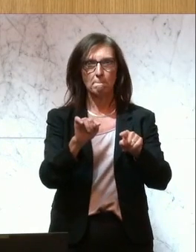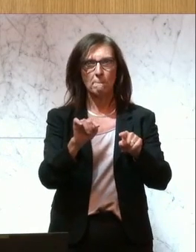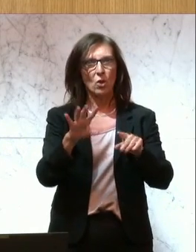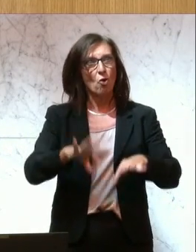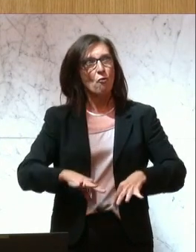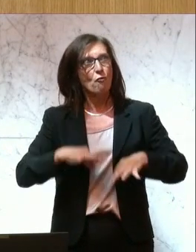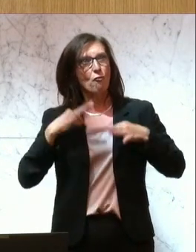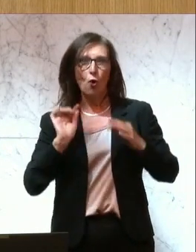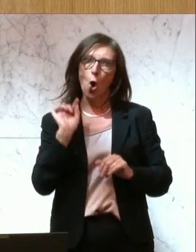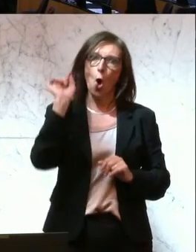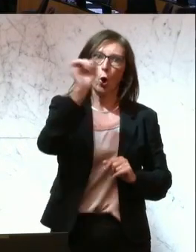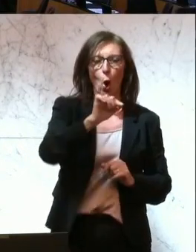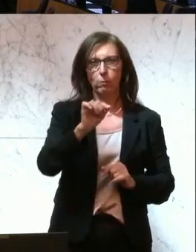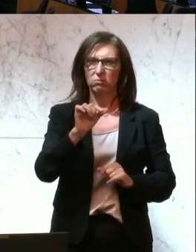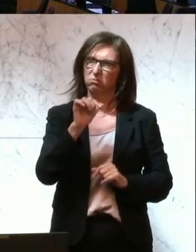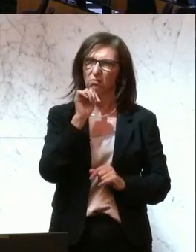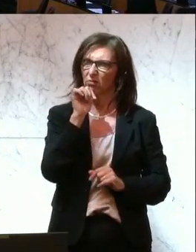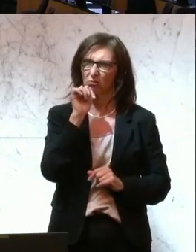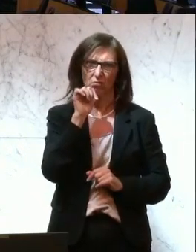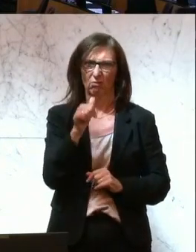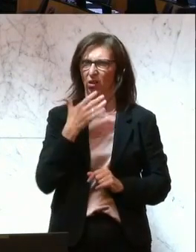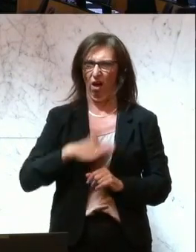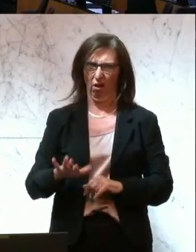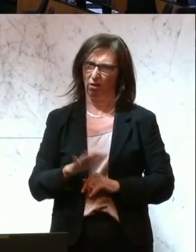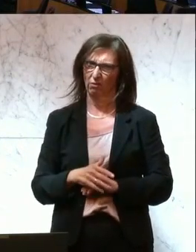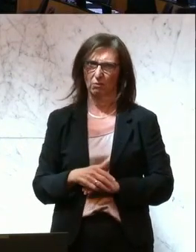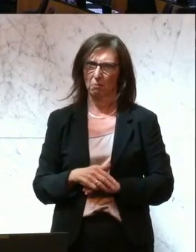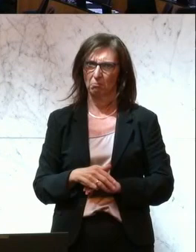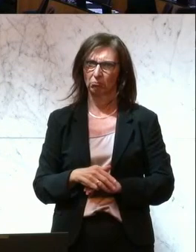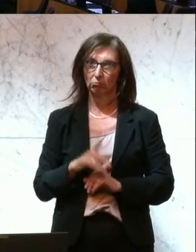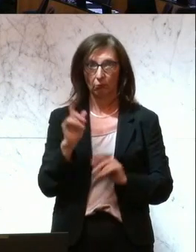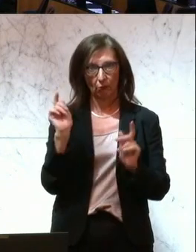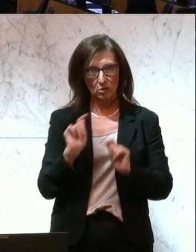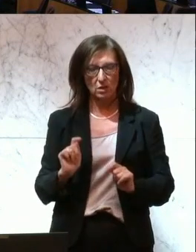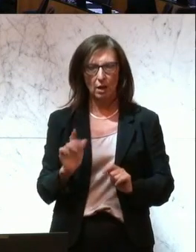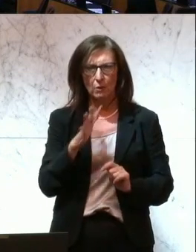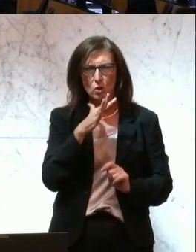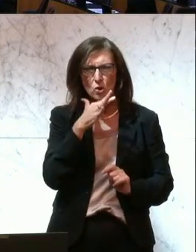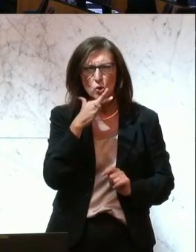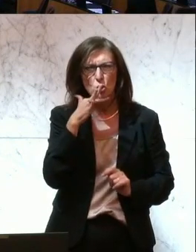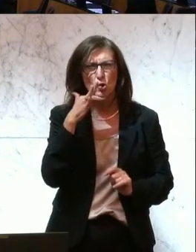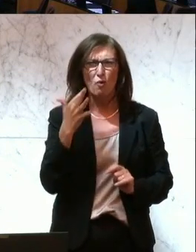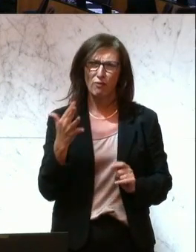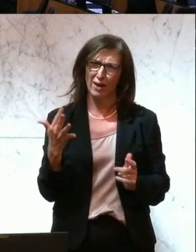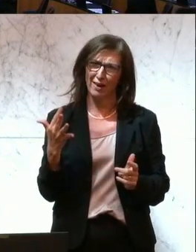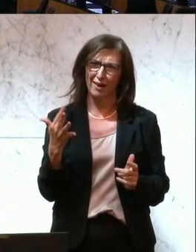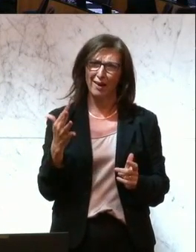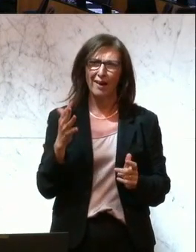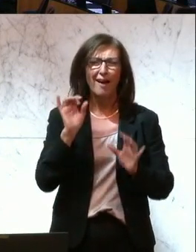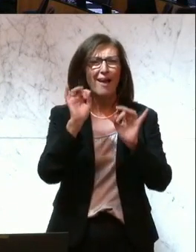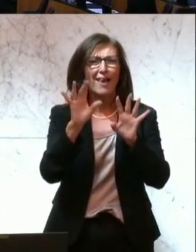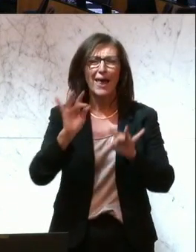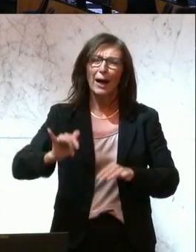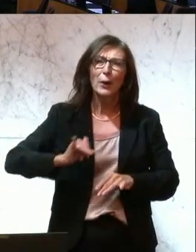Früh hingehen. Und ich glaube, das ist wirklich alarmierend, denn so viele junge, engagierte Junglehrerinnen